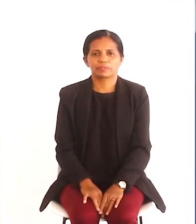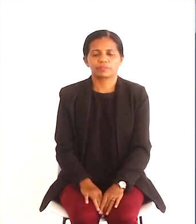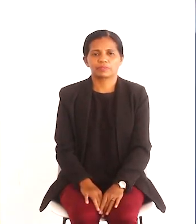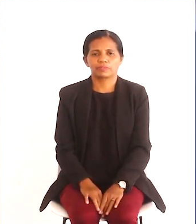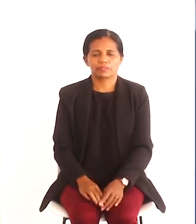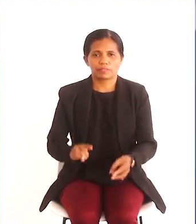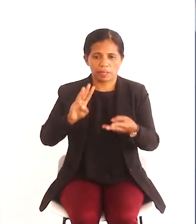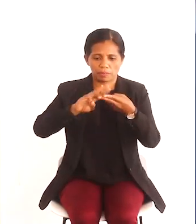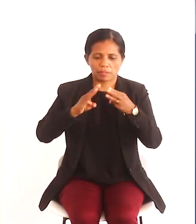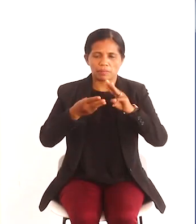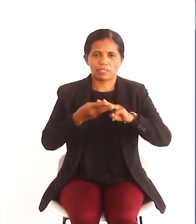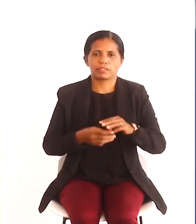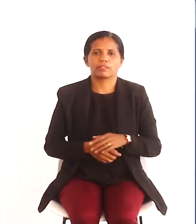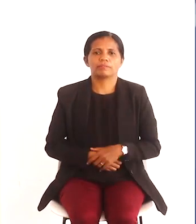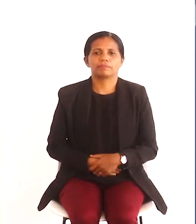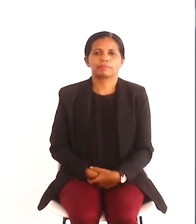Matematika.